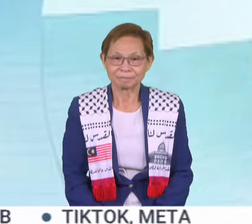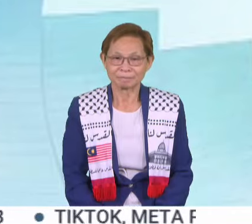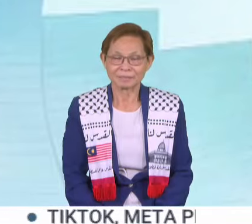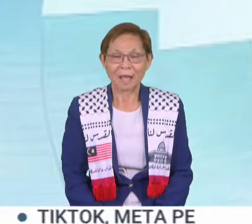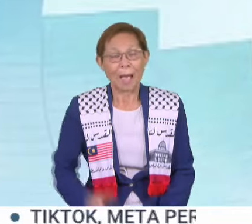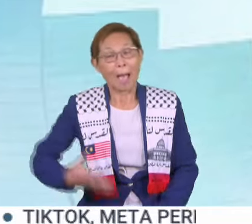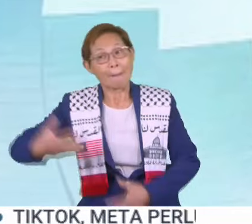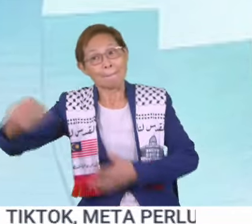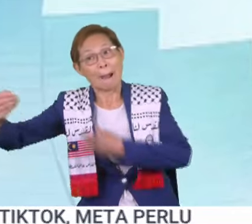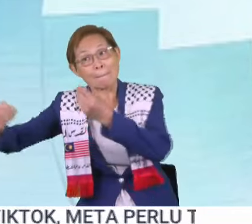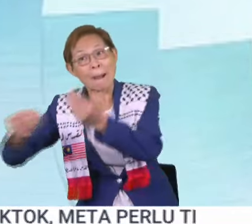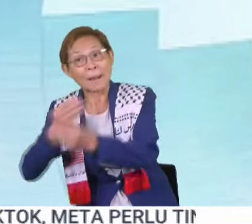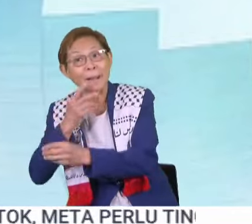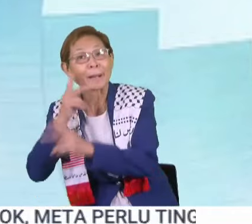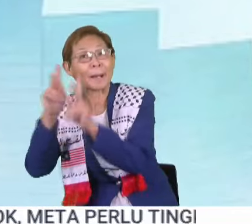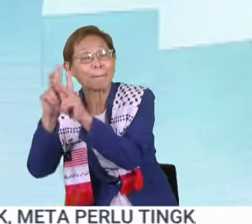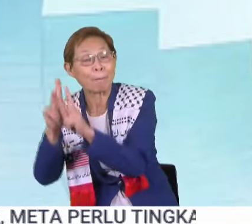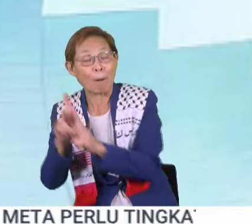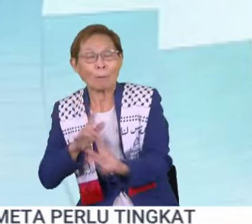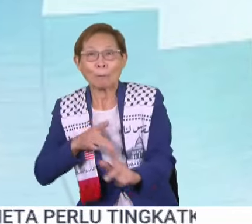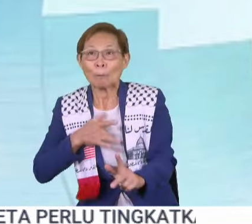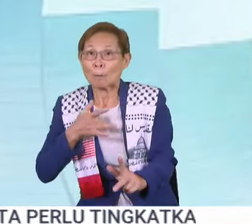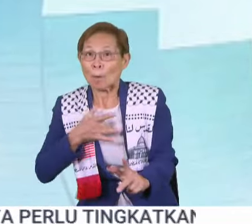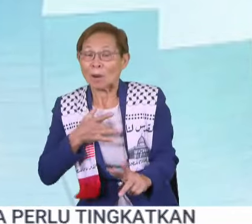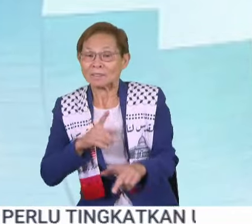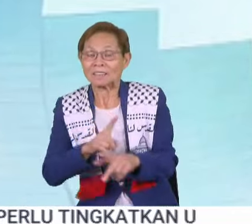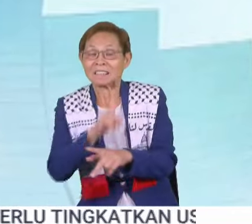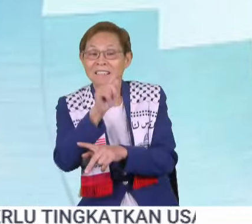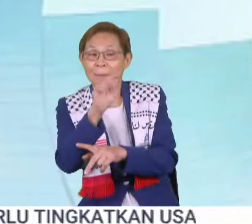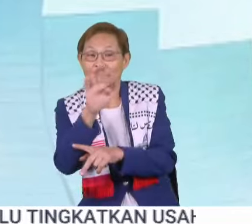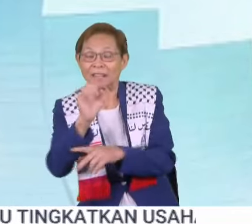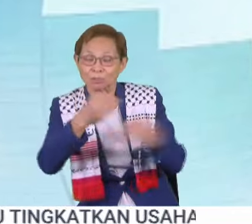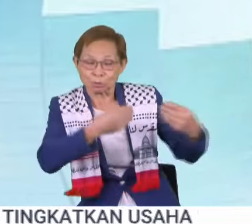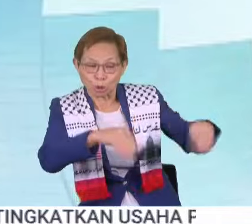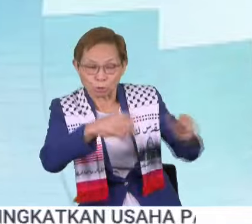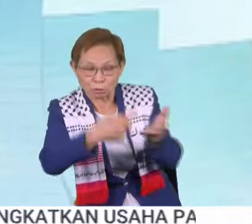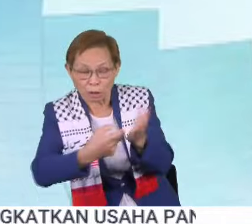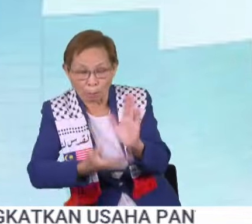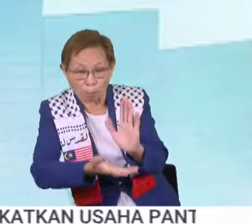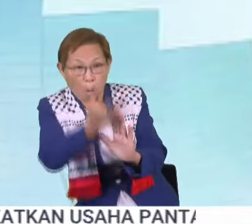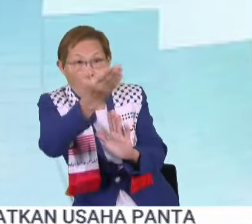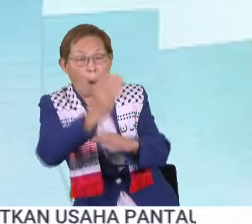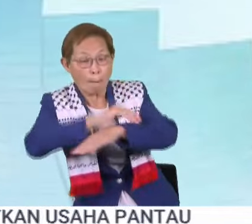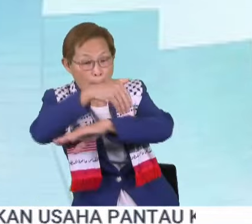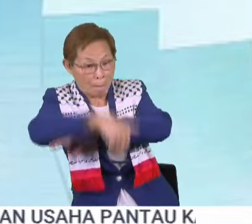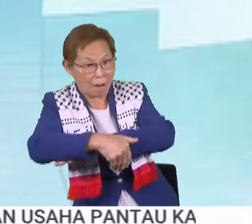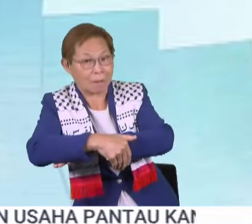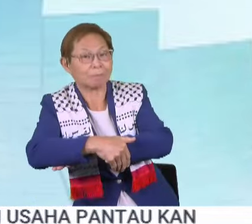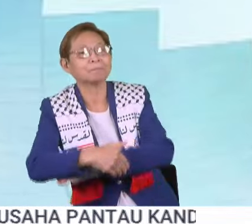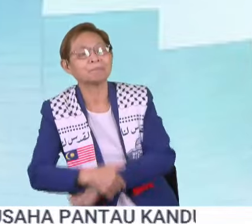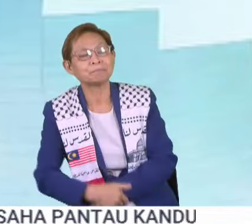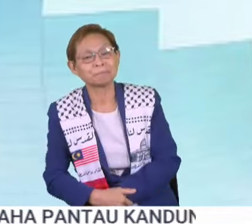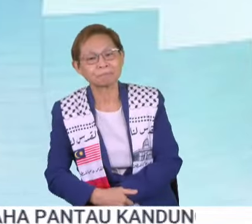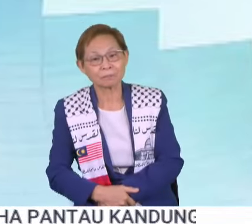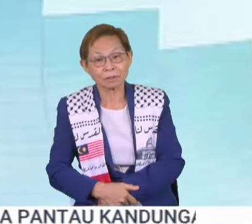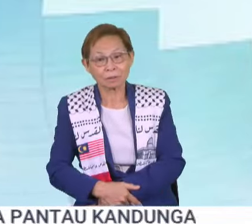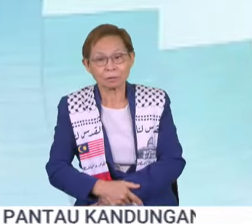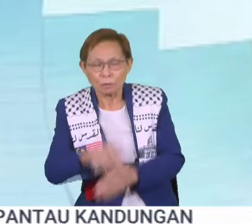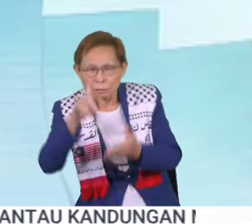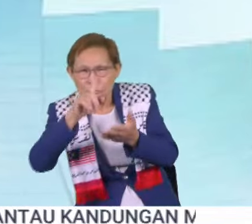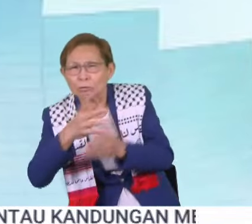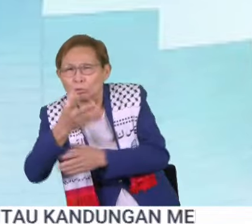Suasana balik kampung makin terasa di Terminal Bersepadu Selatan. Penjualan tiket dijangka meningkat menjelang tengah malam nanti. Bagi